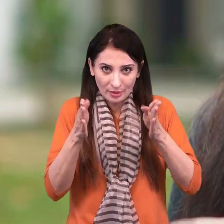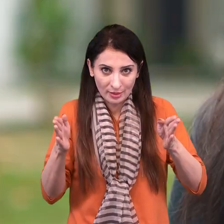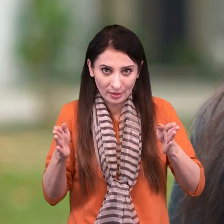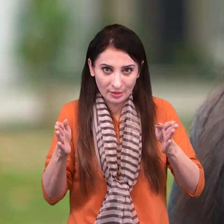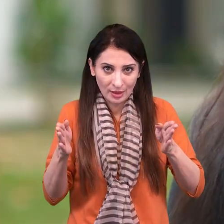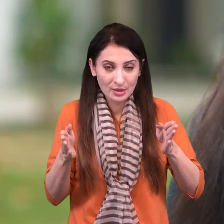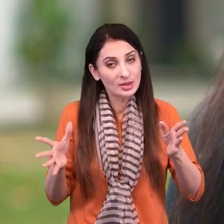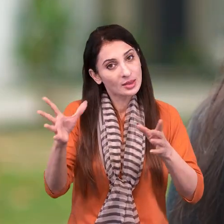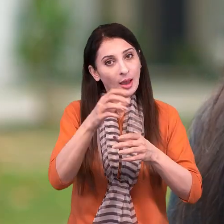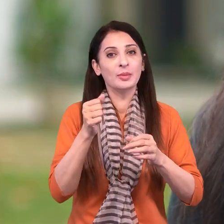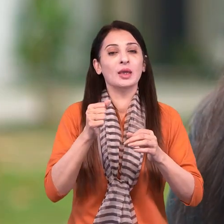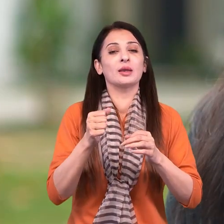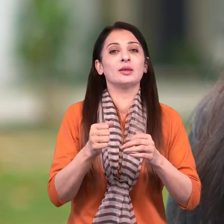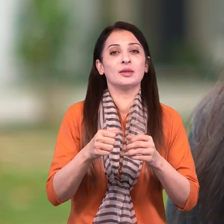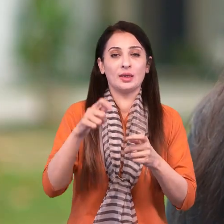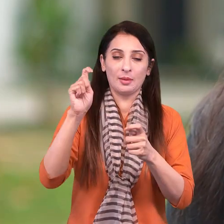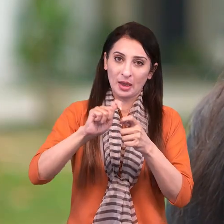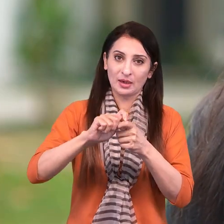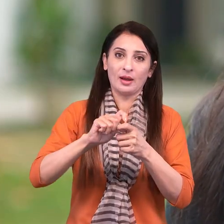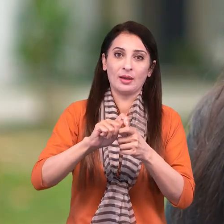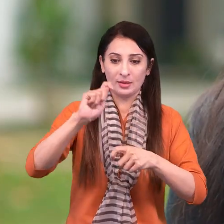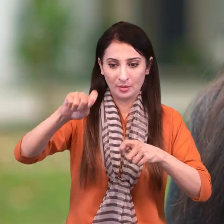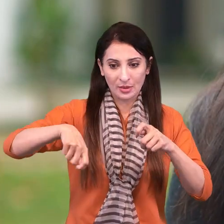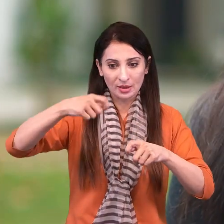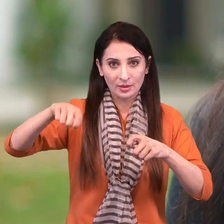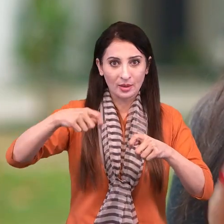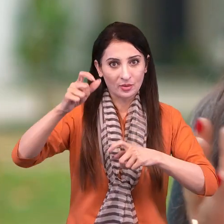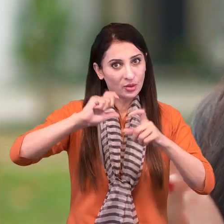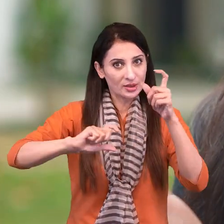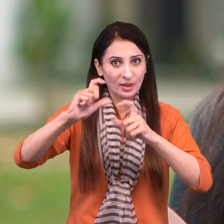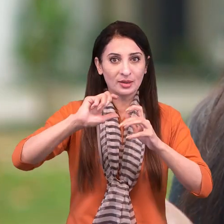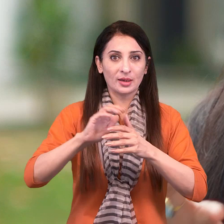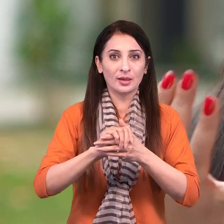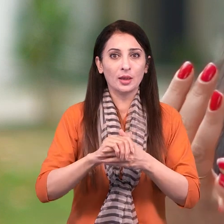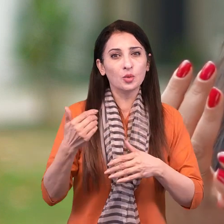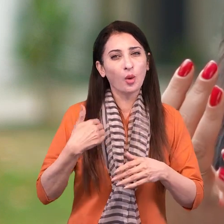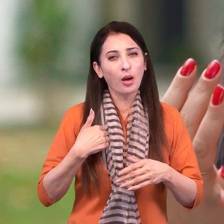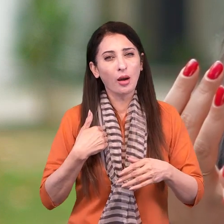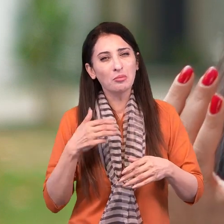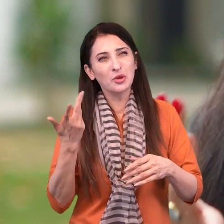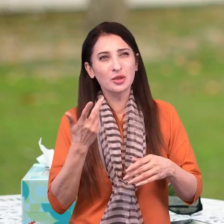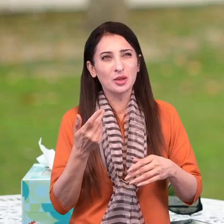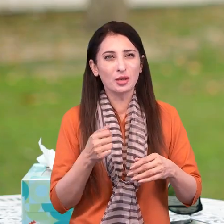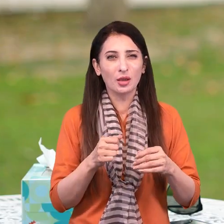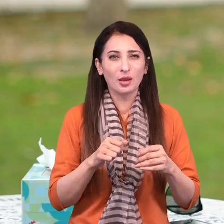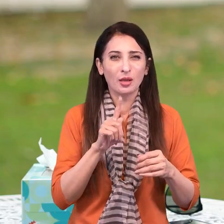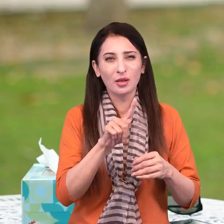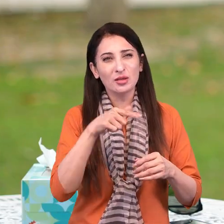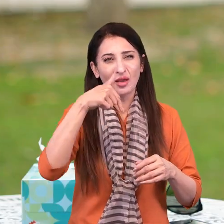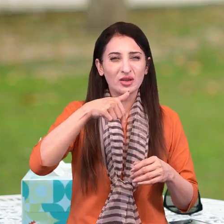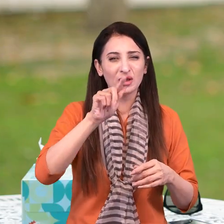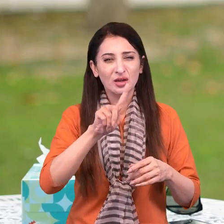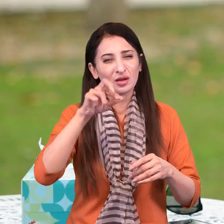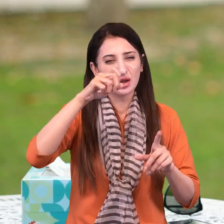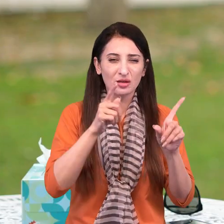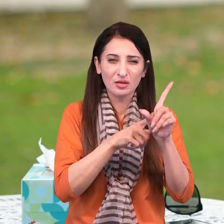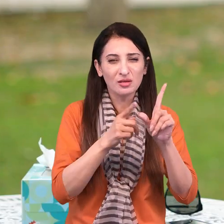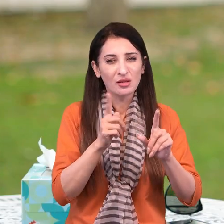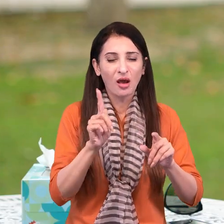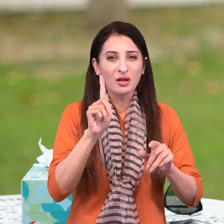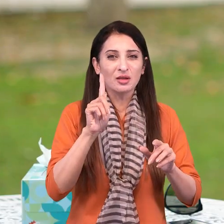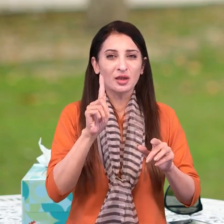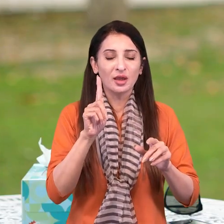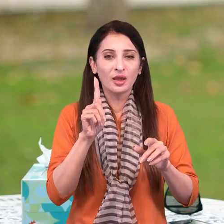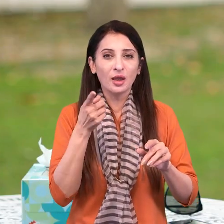sizes. जब हम डिज़ाइन करते हैं तो हम लोग from teenagers clients जो आते हैं,